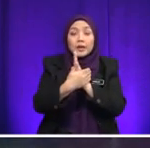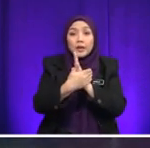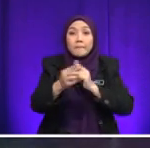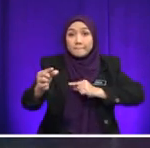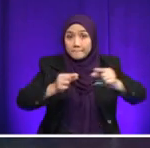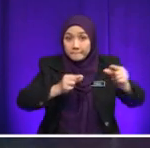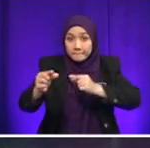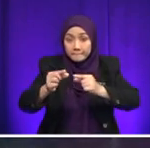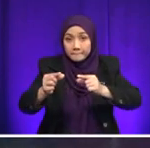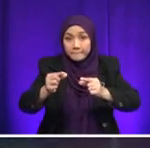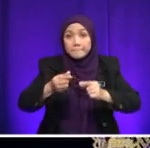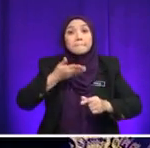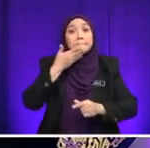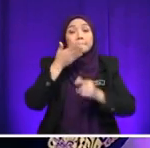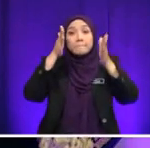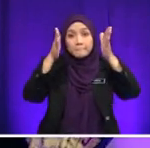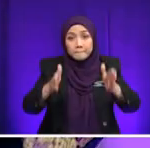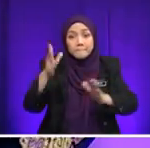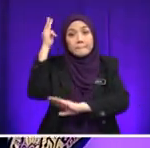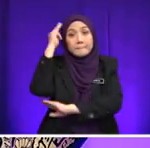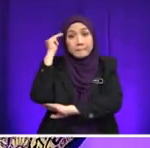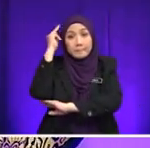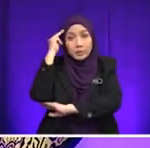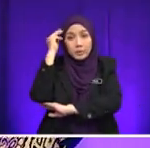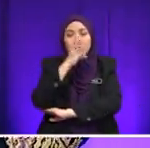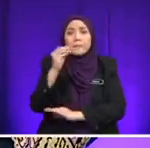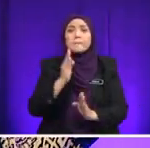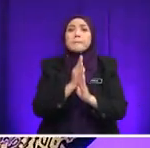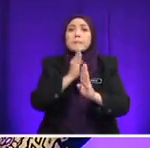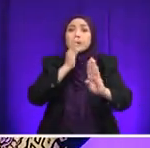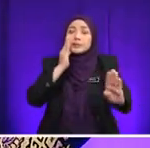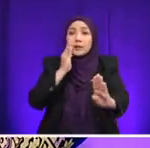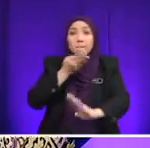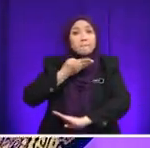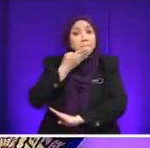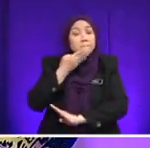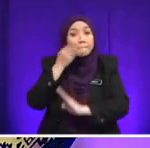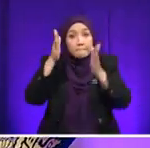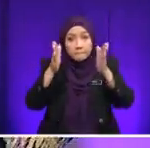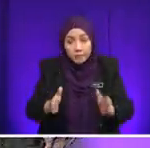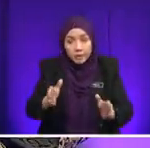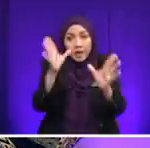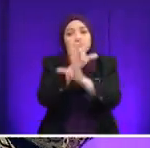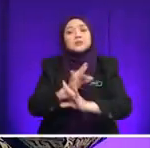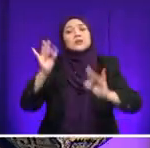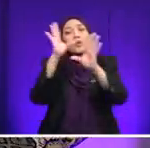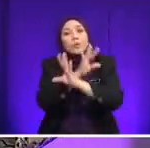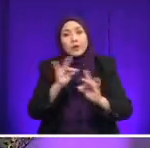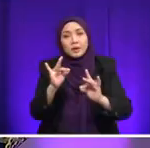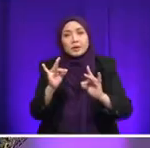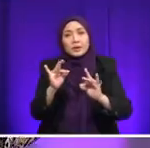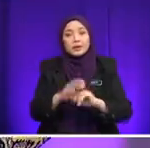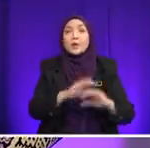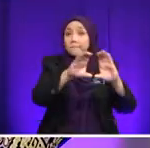Oke pergerakan Pemuda Melayu yang dan juga oleh barisan Pemuda Serawak begitu juga antaranya adalah persatuan